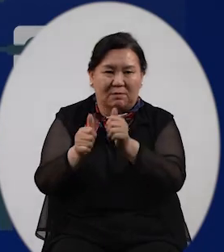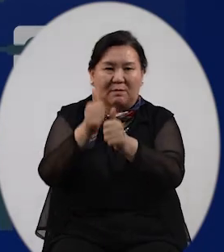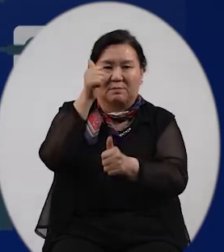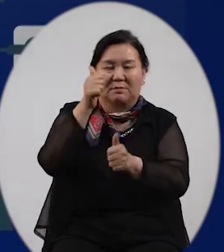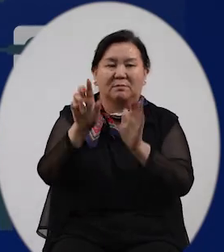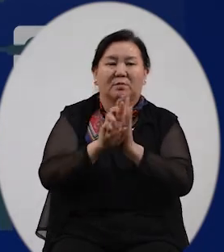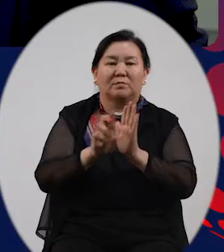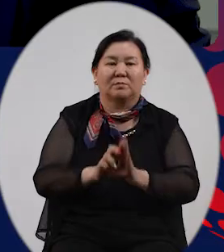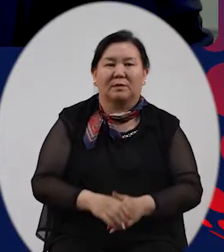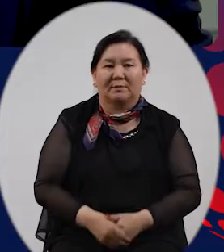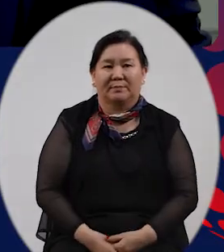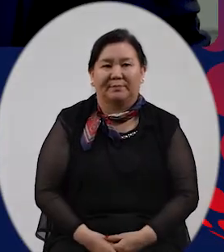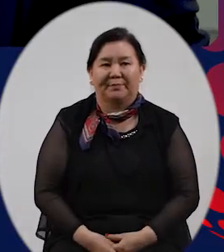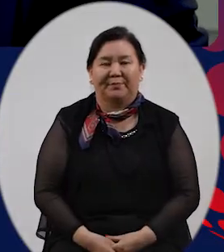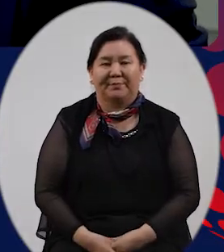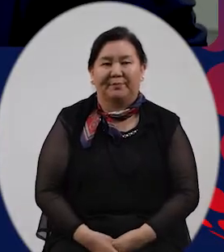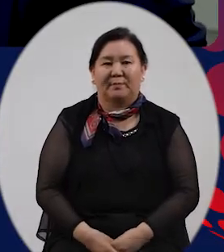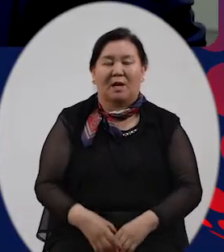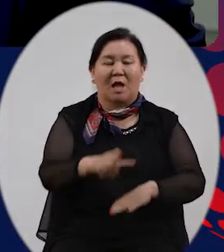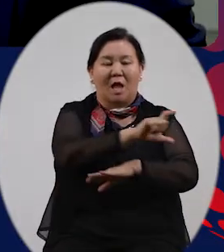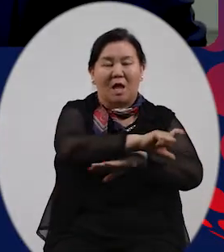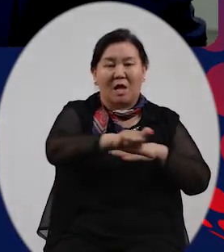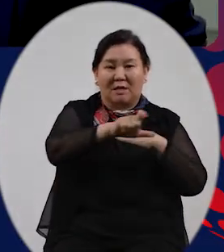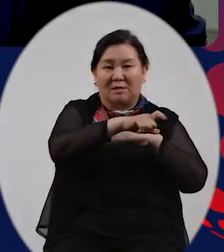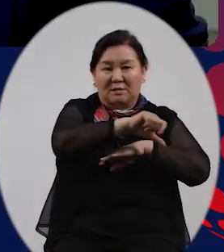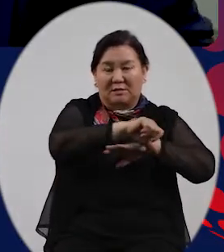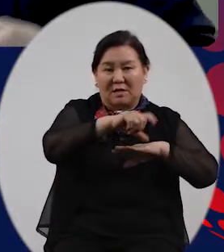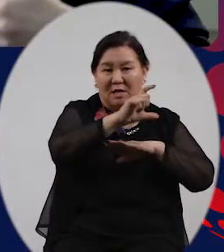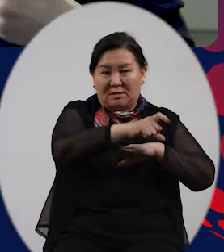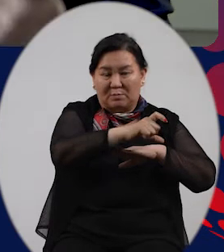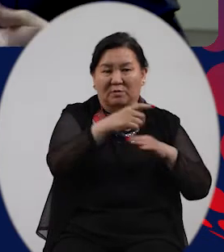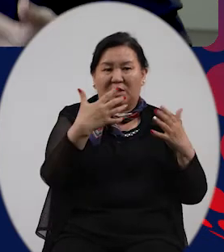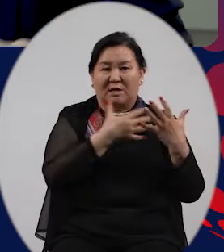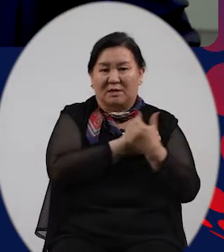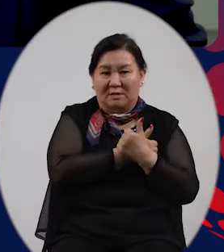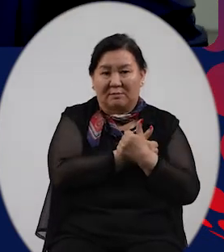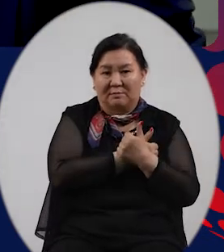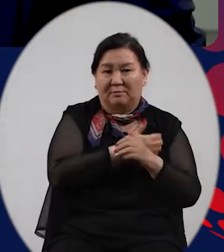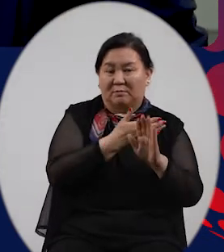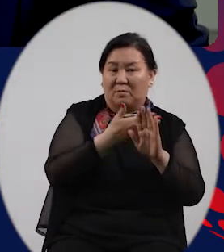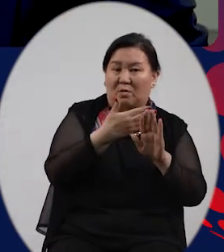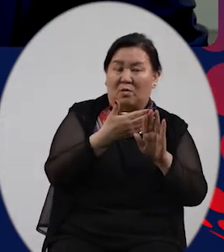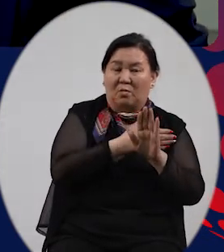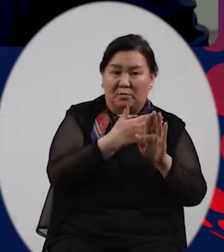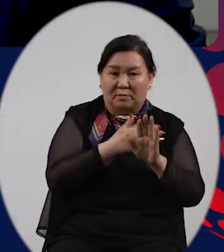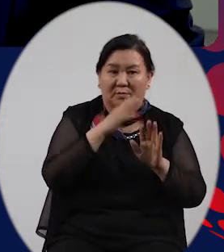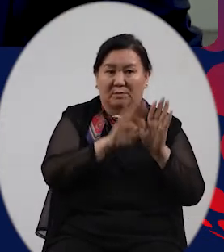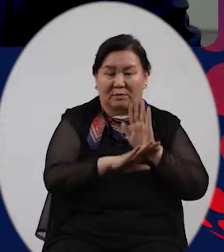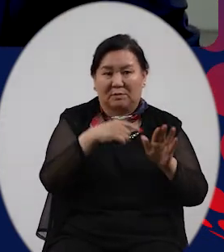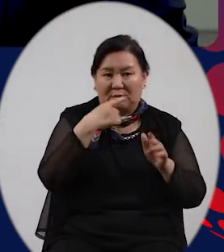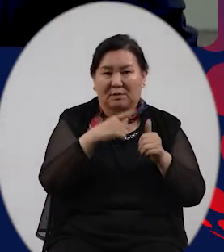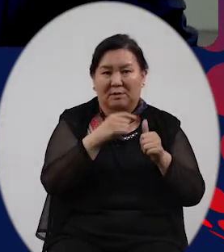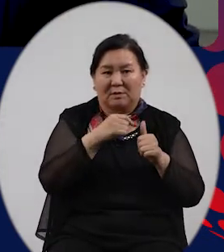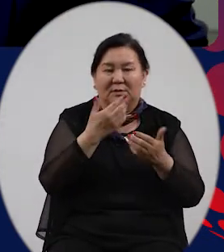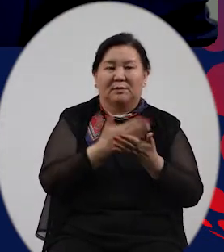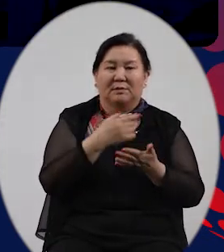хүрэх боломжтой. За тэгэхээр экспортын гэрээ бол дараах өмнөх дурдтагдсан нөхцлүүдийг бол хідүүлээ бол заавал тусгаж өгөх